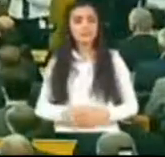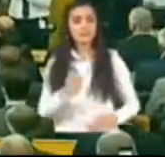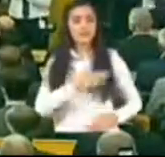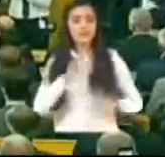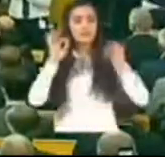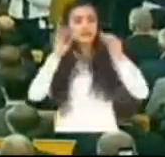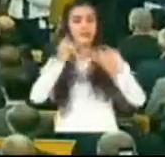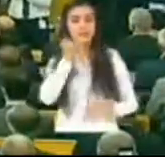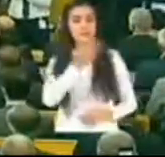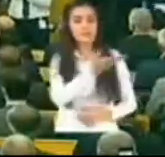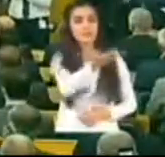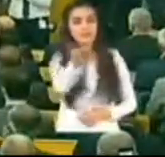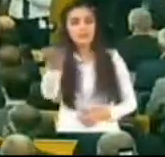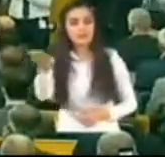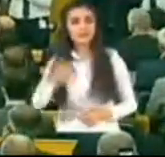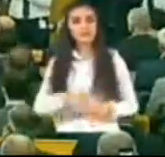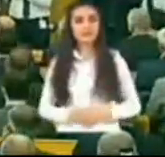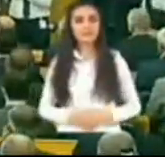saygıdeğer misafirler,